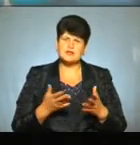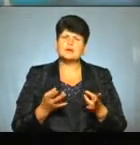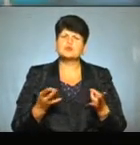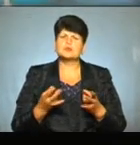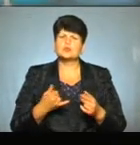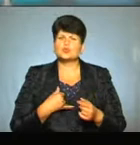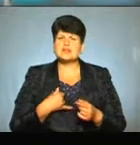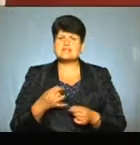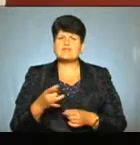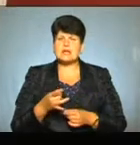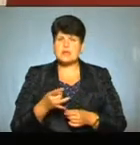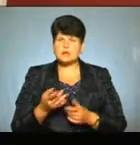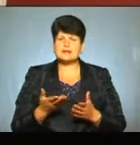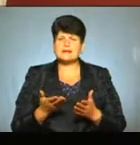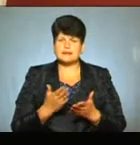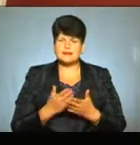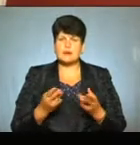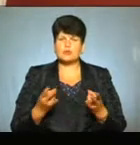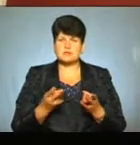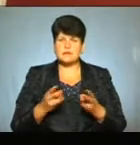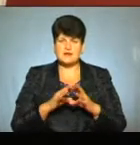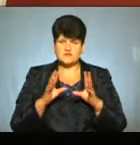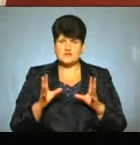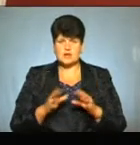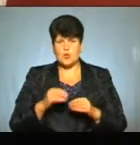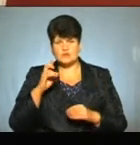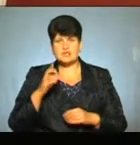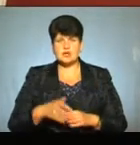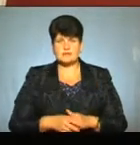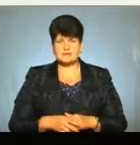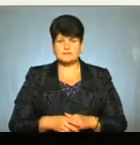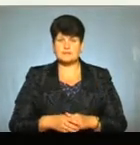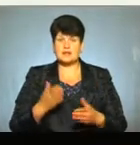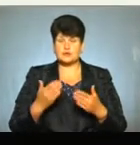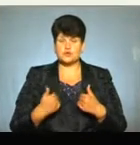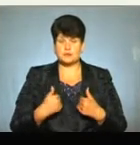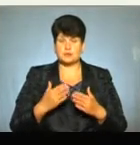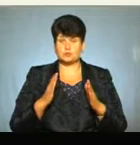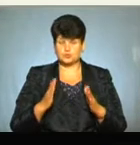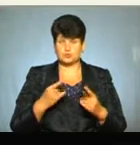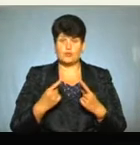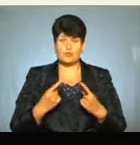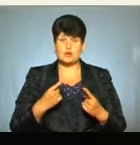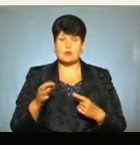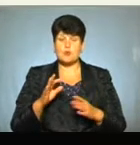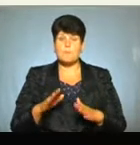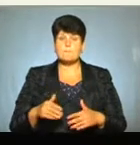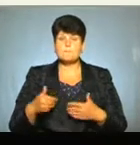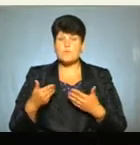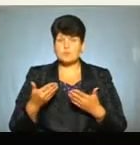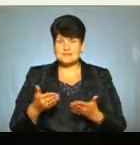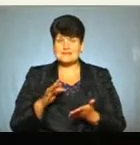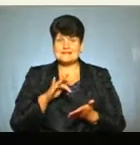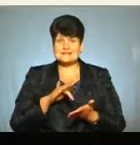які потрібні в нас в регіоні і на які є потреба взагалом в державі. Ну, якщо ми будемо говорити про